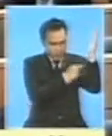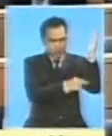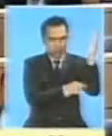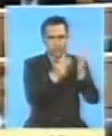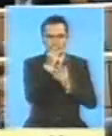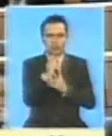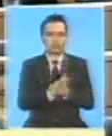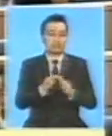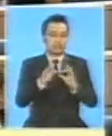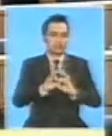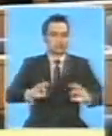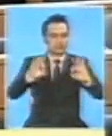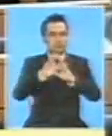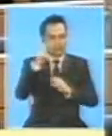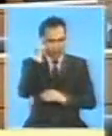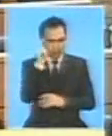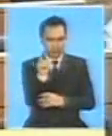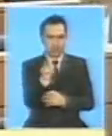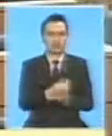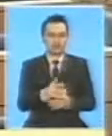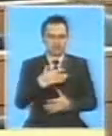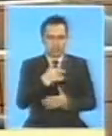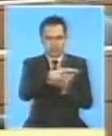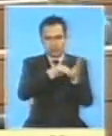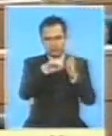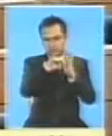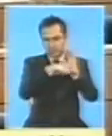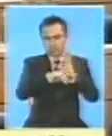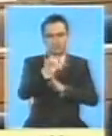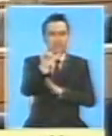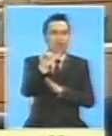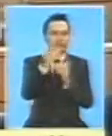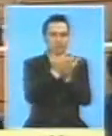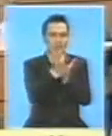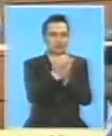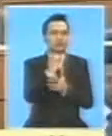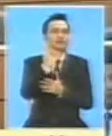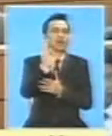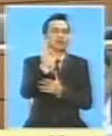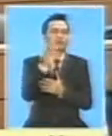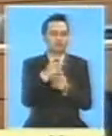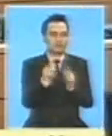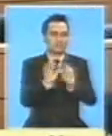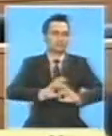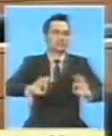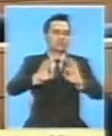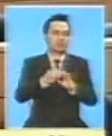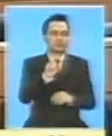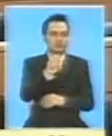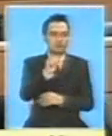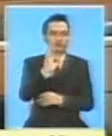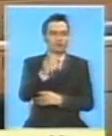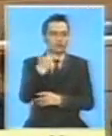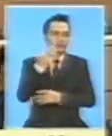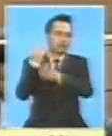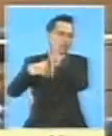ความคิดเพราะนั้นต้องใช้หลายวิธีการหลายยุทธศาสตร์เรามียุทธศาสตร์ทั้ง9ยุทธศาสตร์ซึ่งทำโดยสมช.โดยรัฐบาล